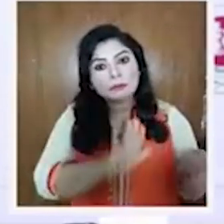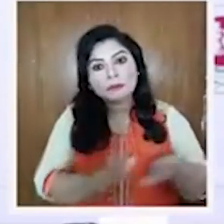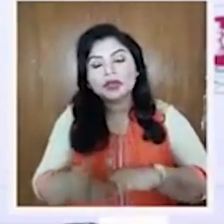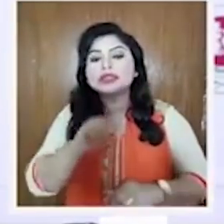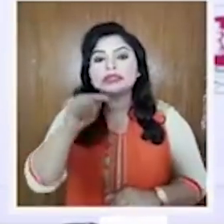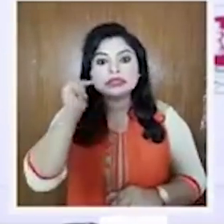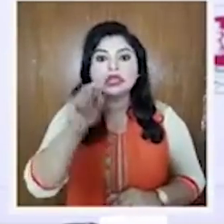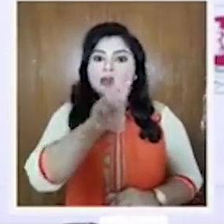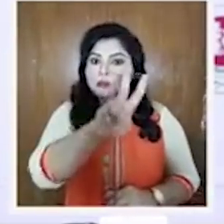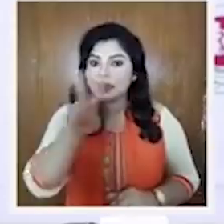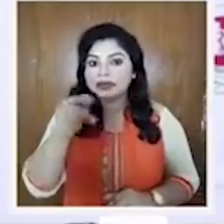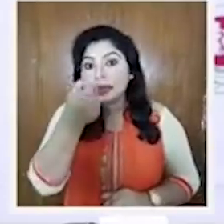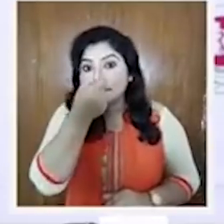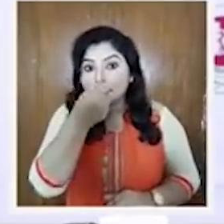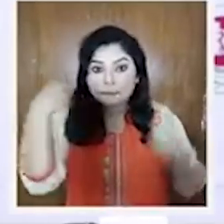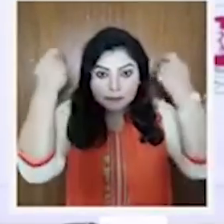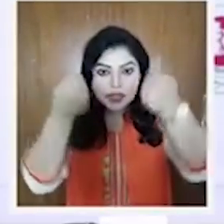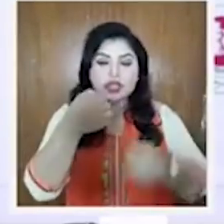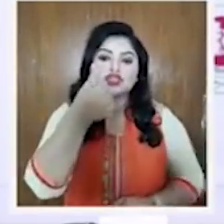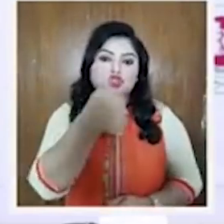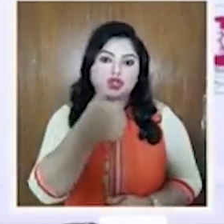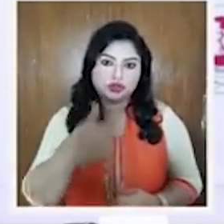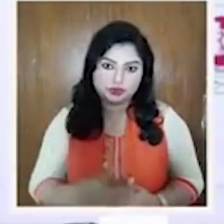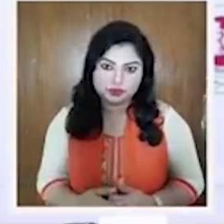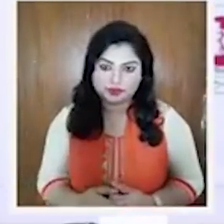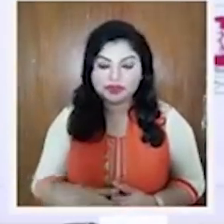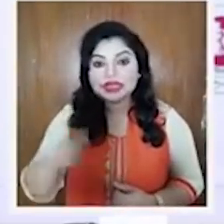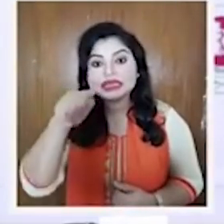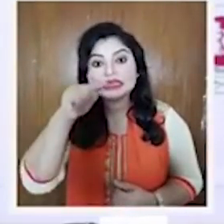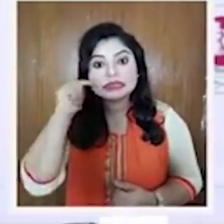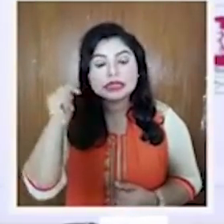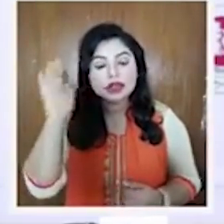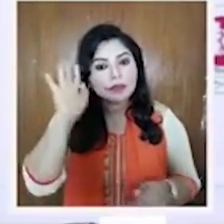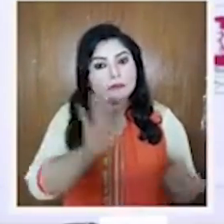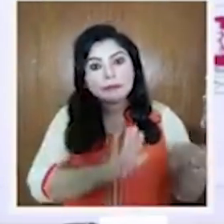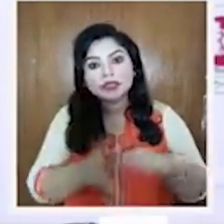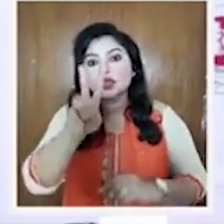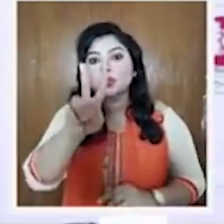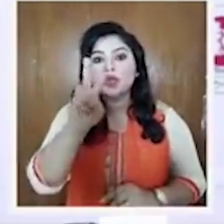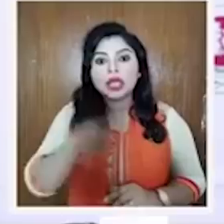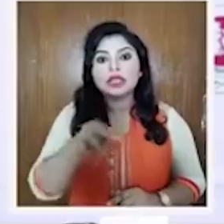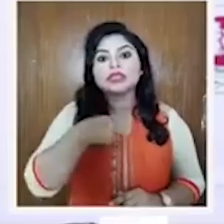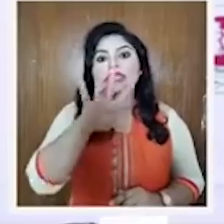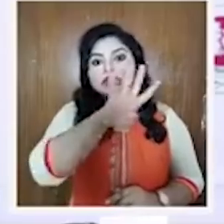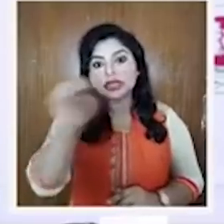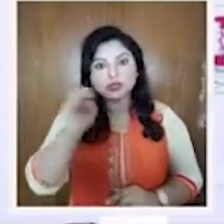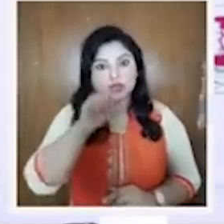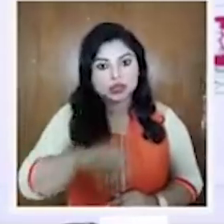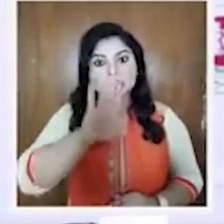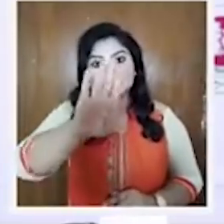হার 1.31%। 24 ঘন্টায় যা মৃত্যুবরণ করেছেন তাদের মধ্যে পুরুষ 22 জন, নারী 6